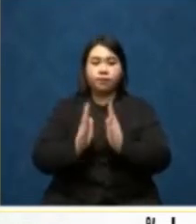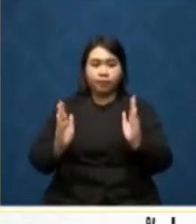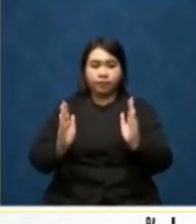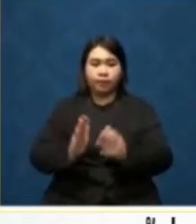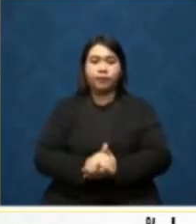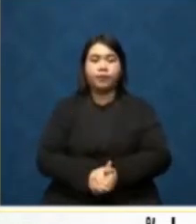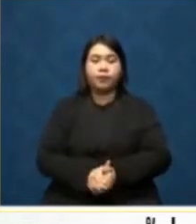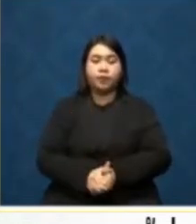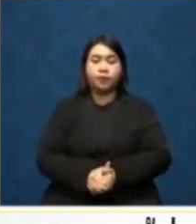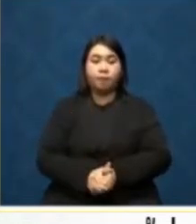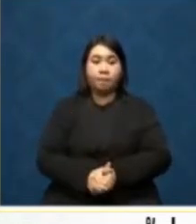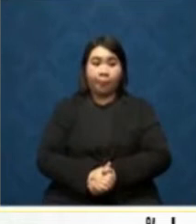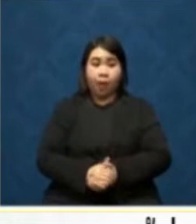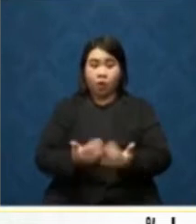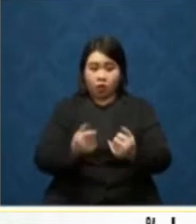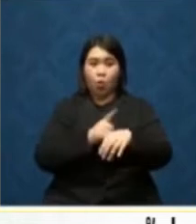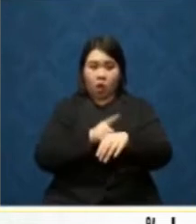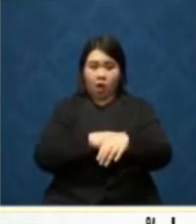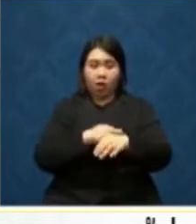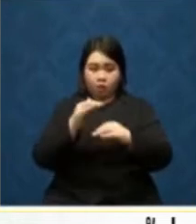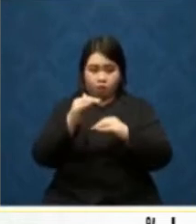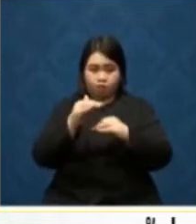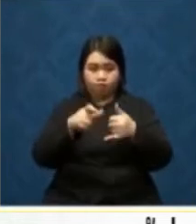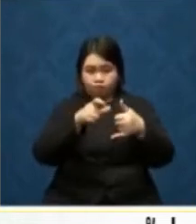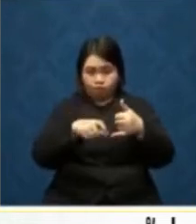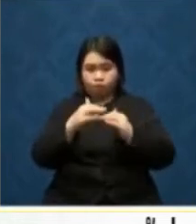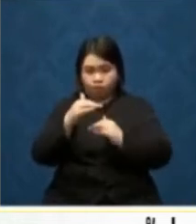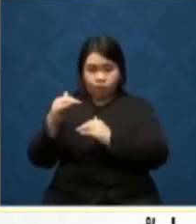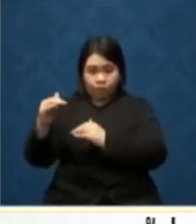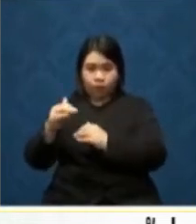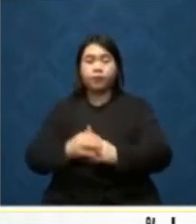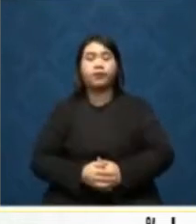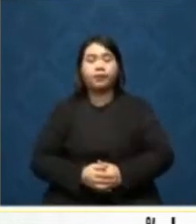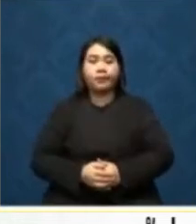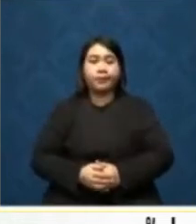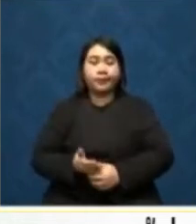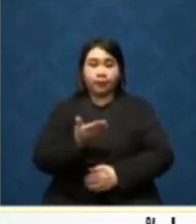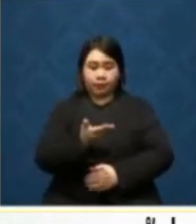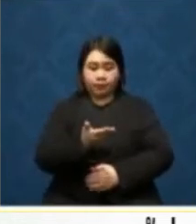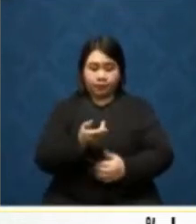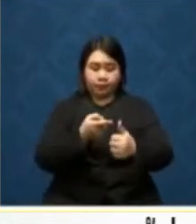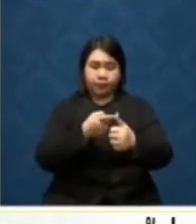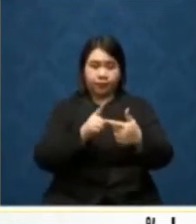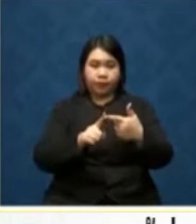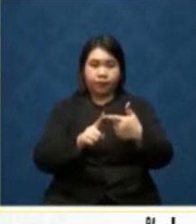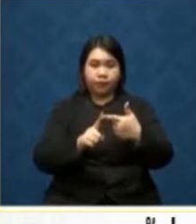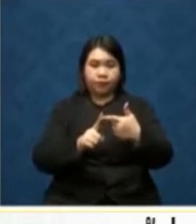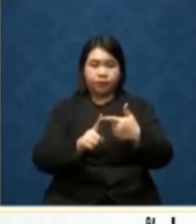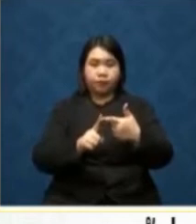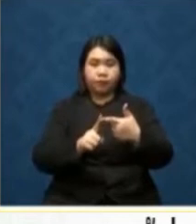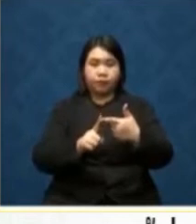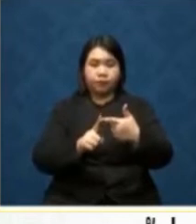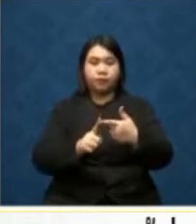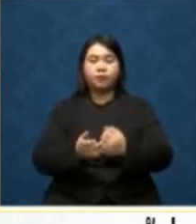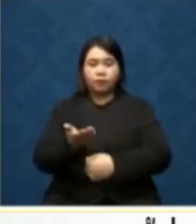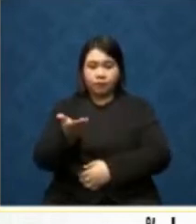เหจ slipped สมาชิด้ครัขอนุ กรับ bạnท่สมาชิประยามรกษาเวลาดวยนะครับแต่ไปเชน